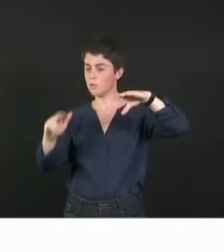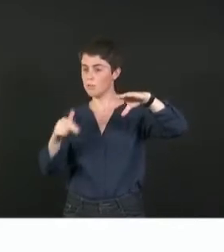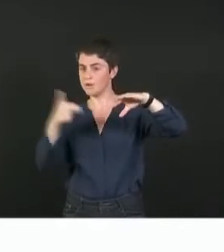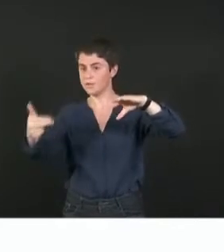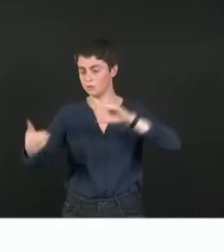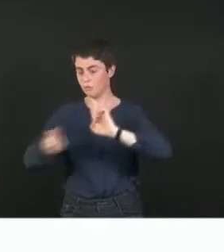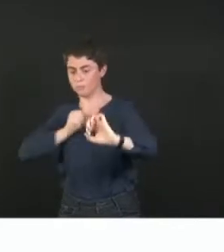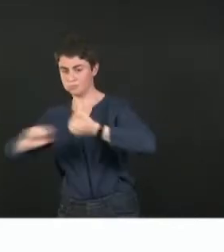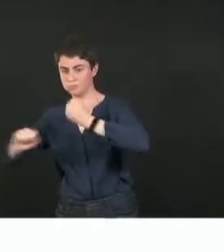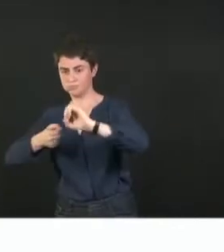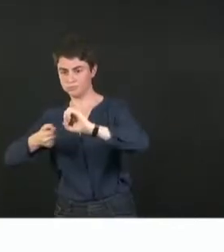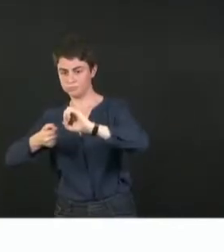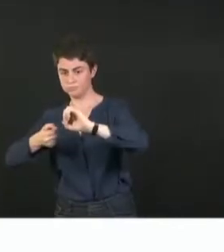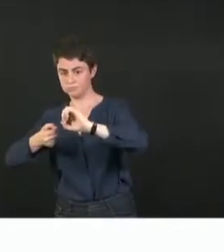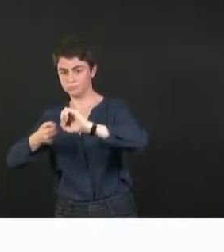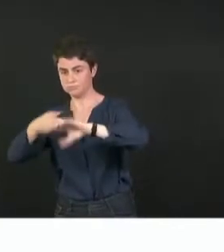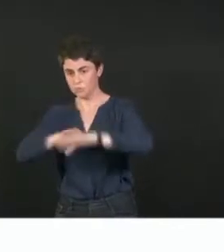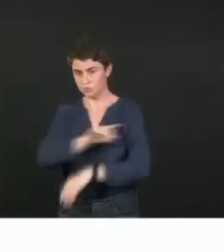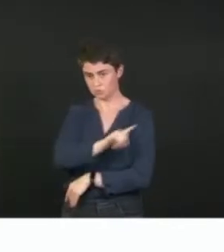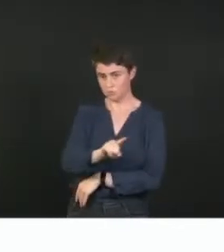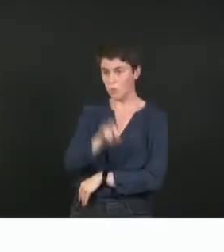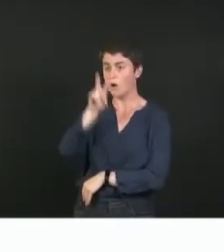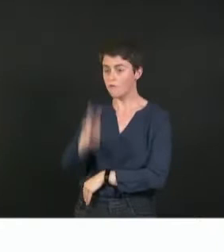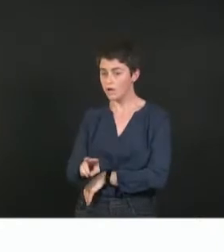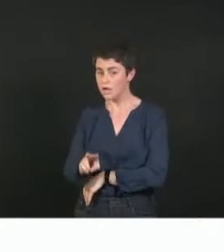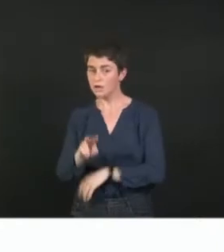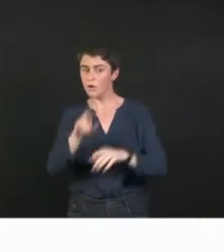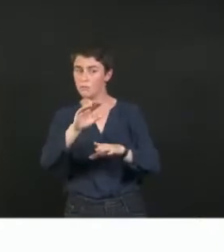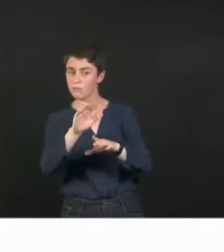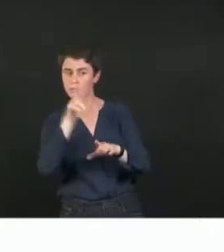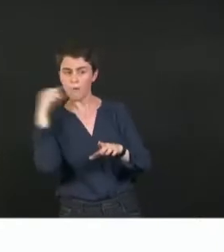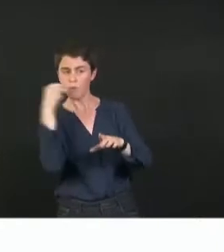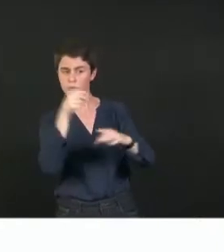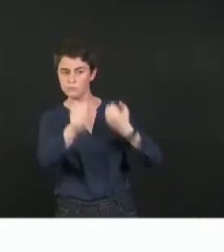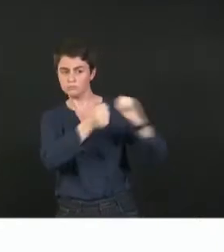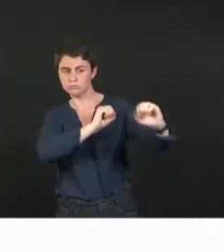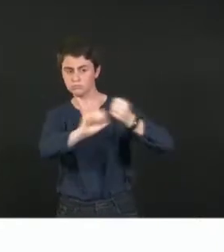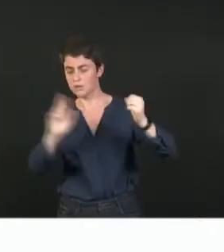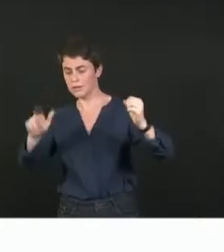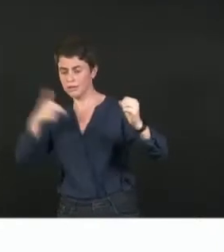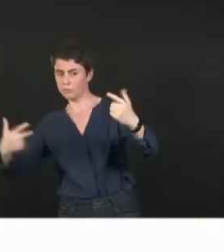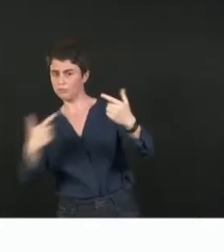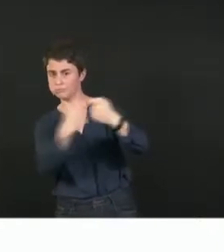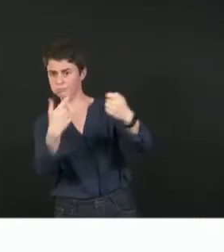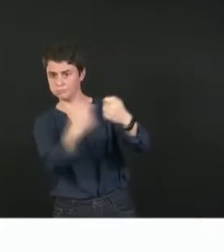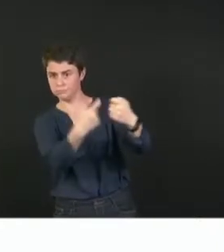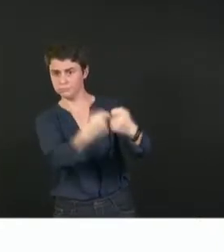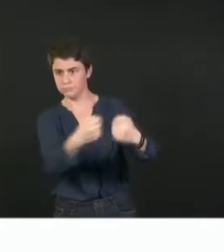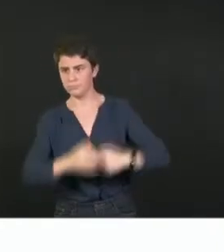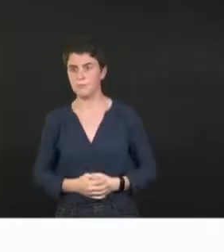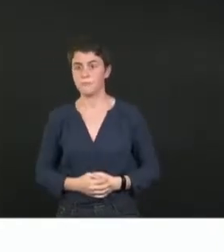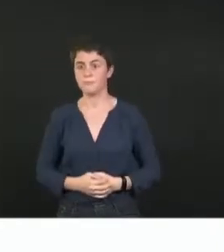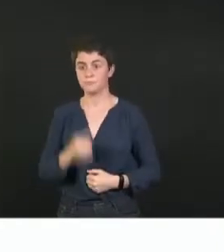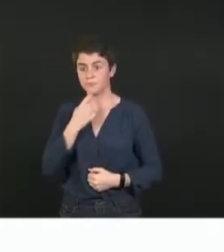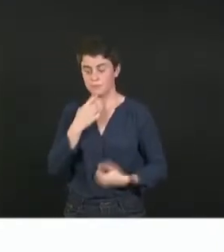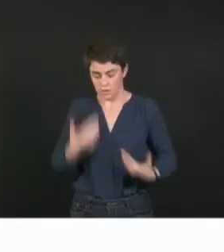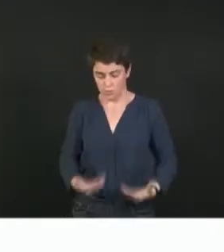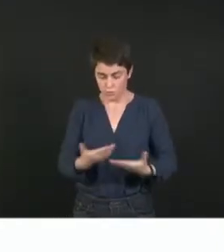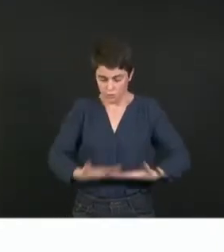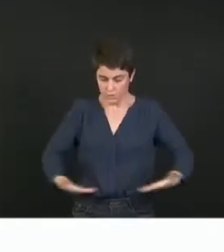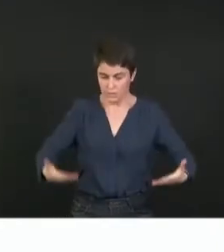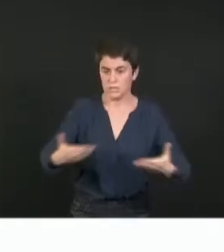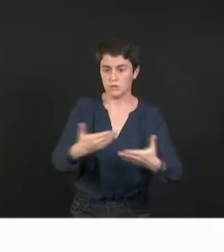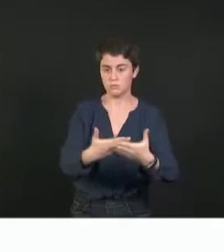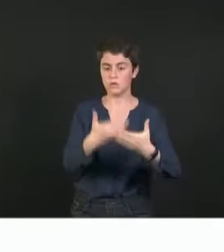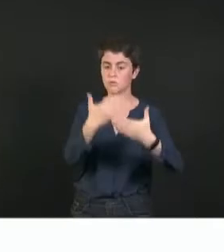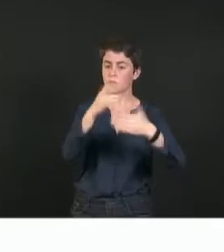Ou elle agit, mais en réaction, et on verra quel type de réaction elle a. Mais en tout cas, aujourd'hui, dans l'anthropocène, ce sont les actions humaines qui malheureusement ont pris